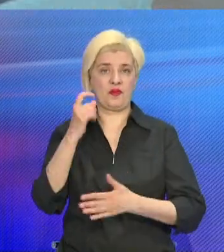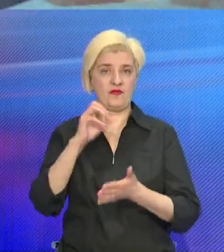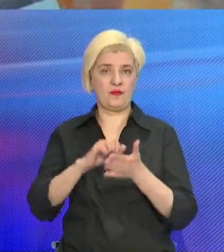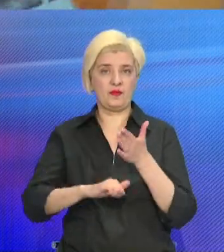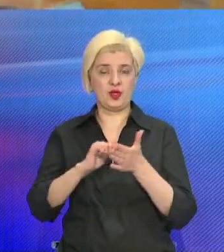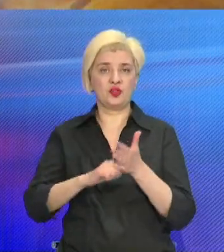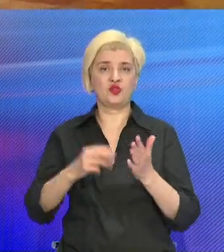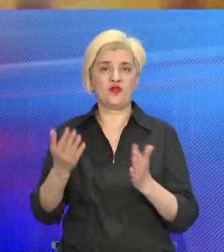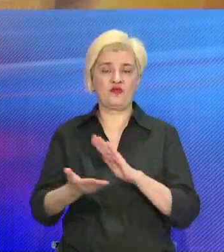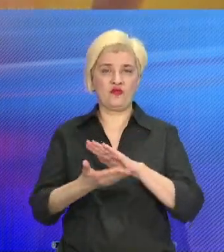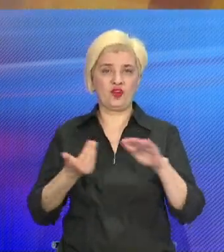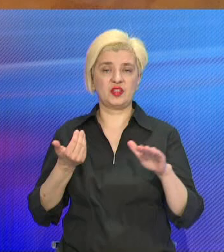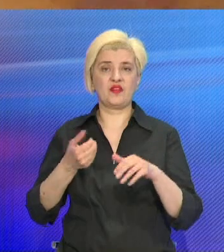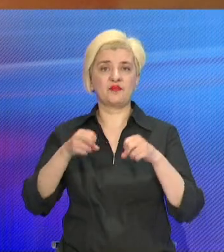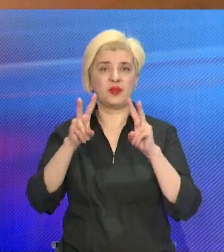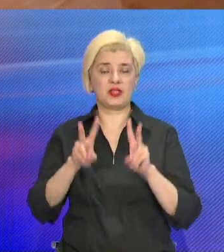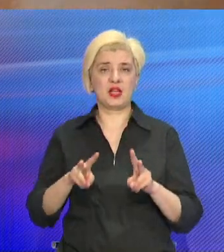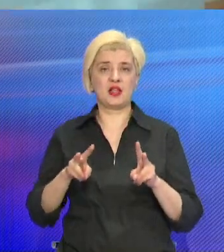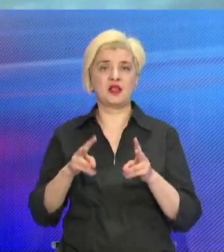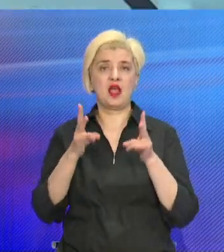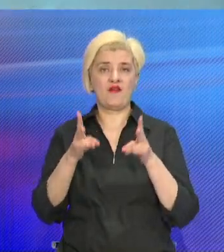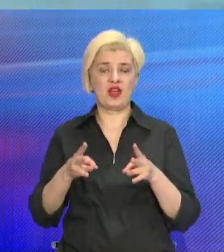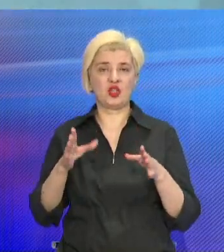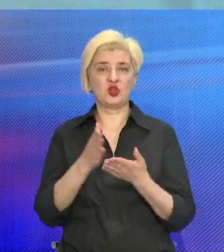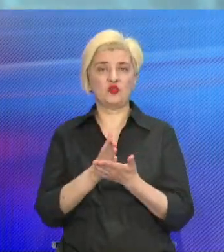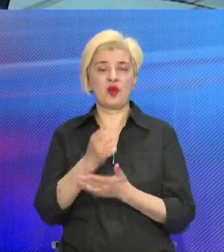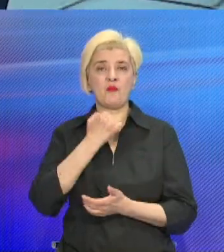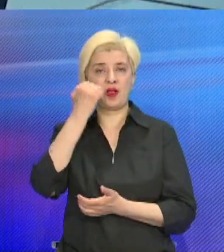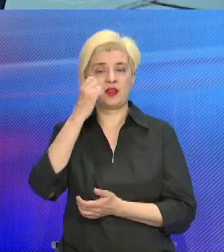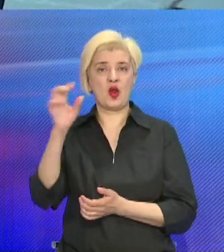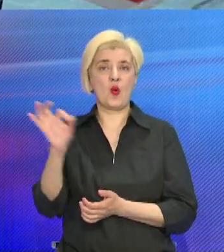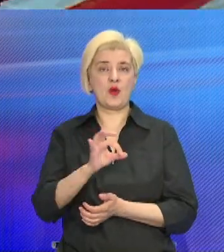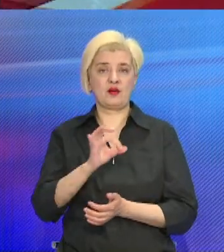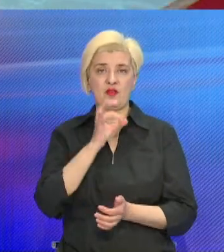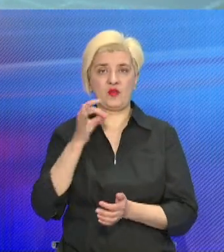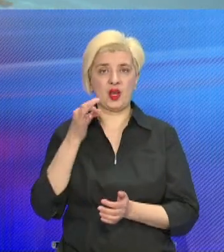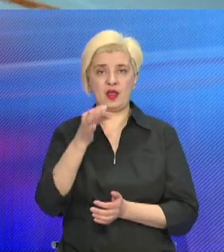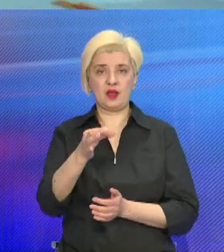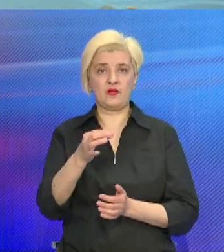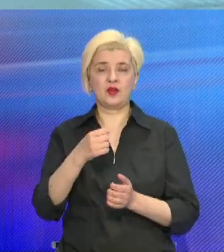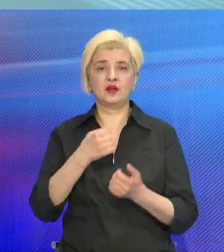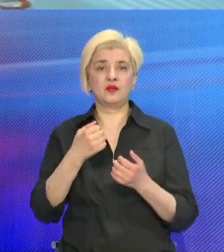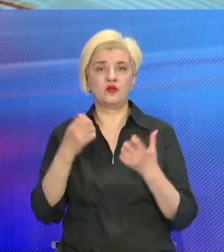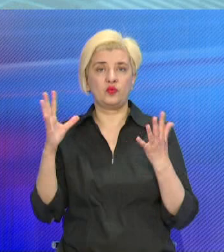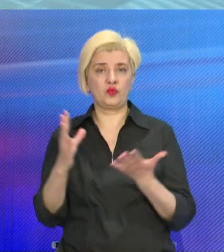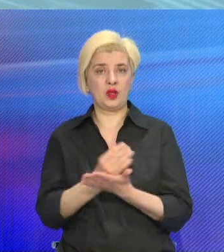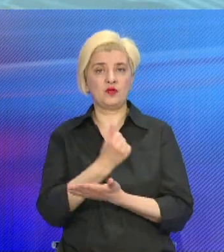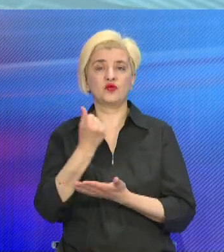специалистов аварийных службов. Дякуючи оперативному реагованию удалось позбегнуть человеческих ахвяр и значных материальных